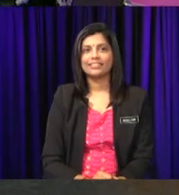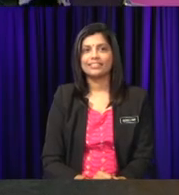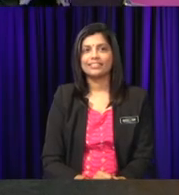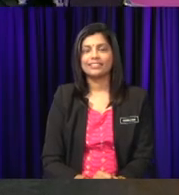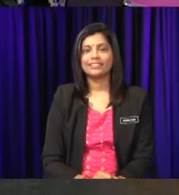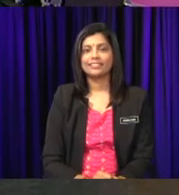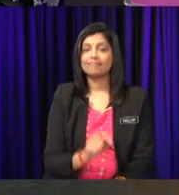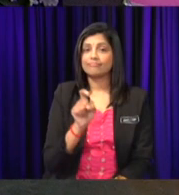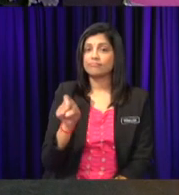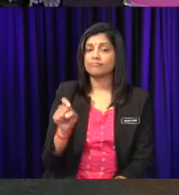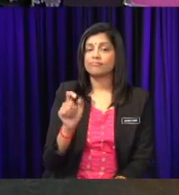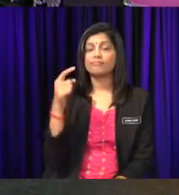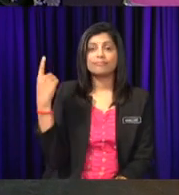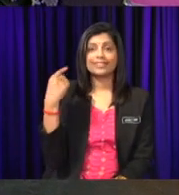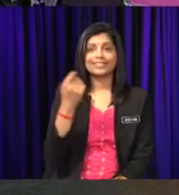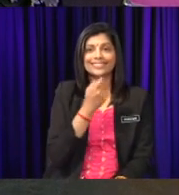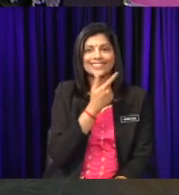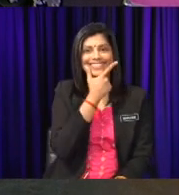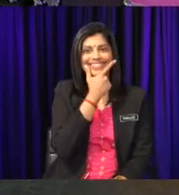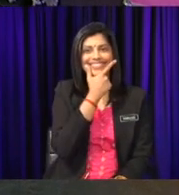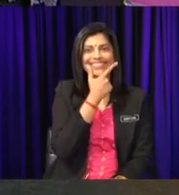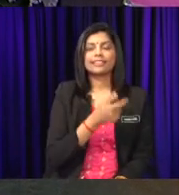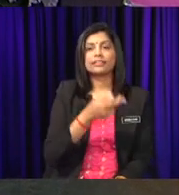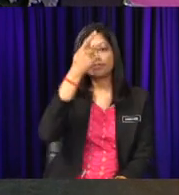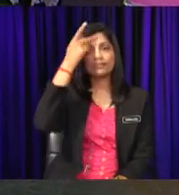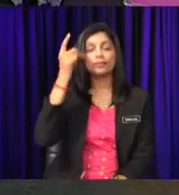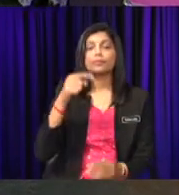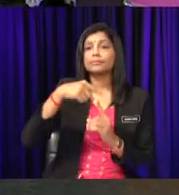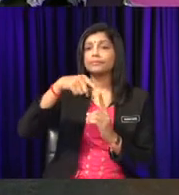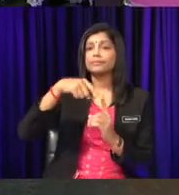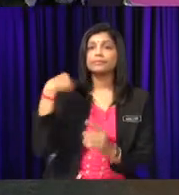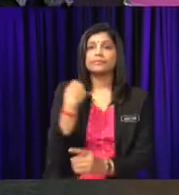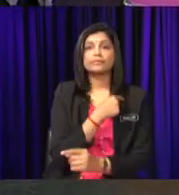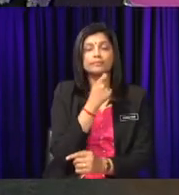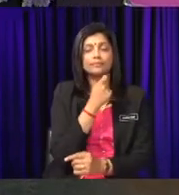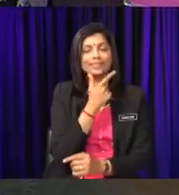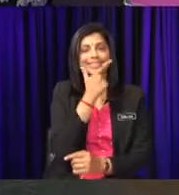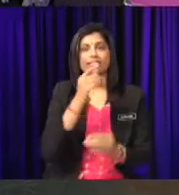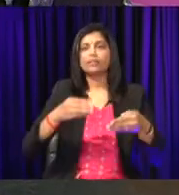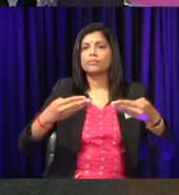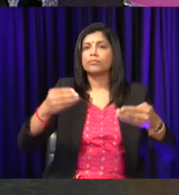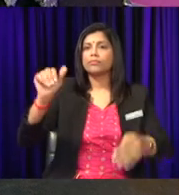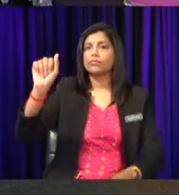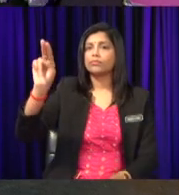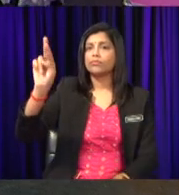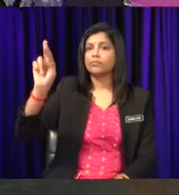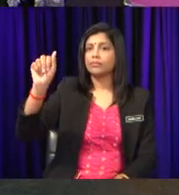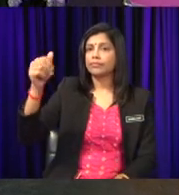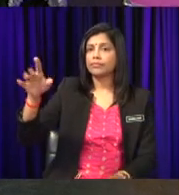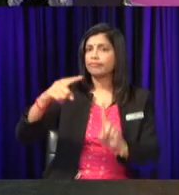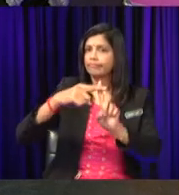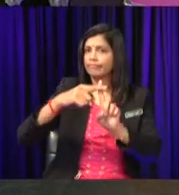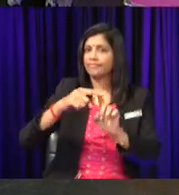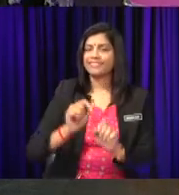dia ee memberikan kita satu eee Aura yang positif oke baiklah